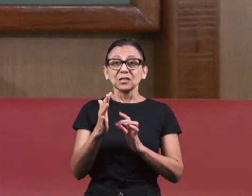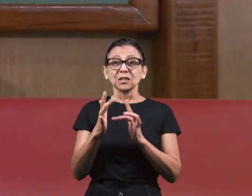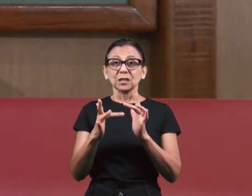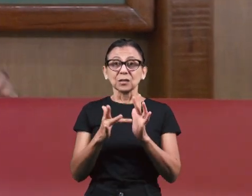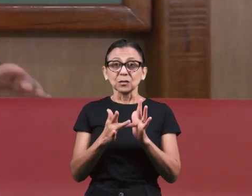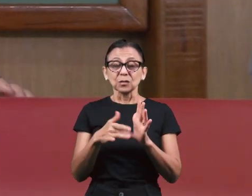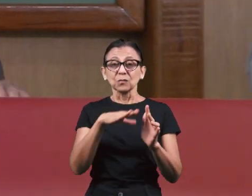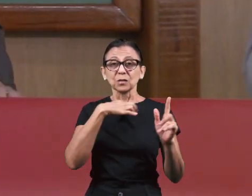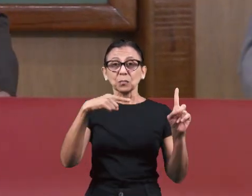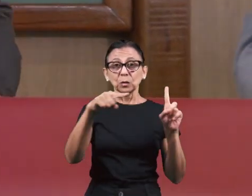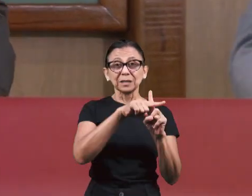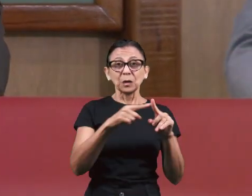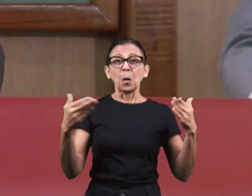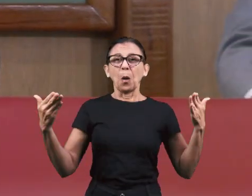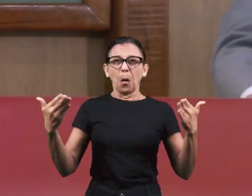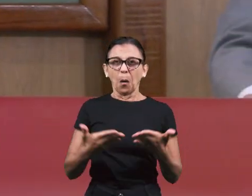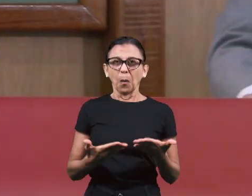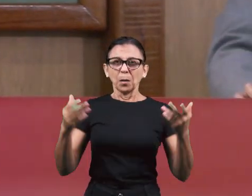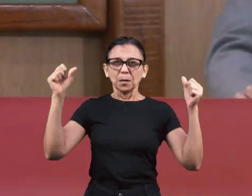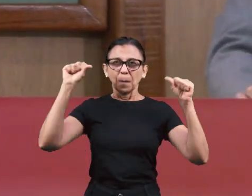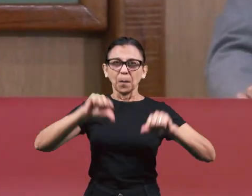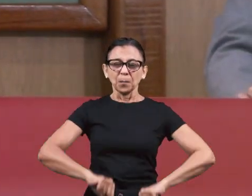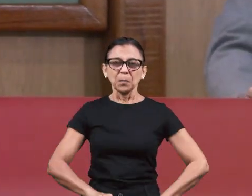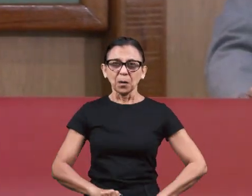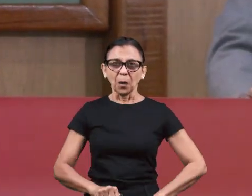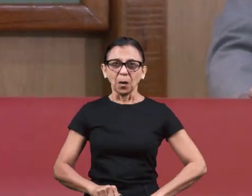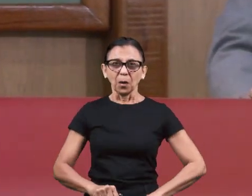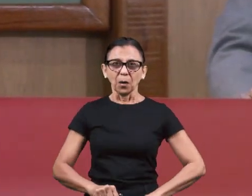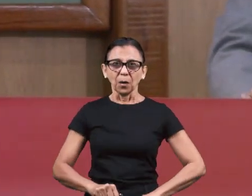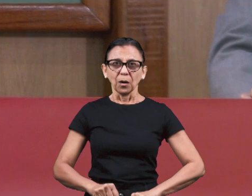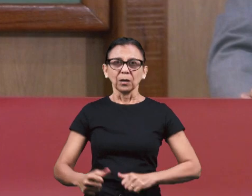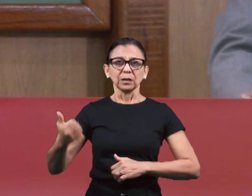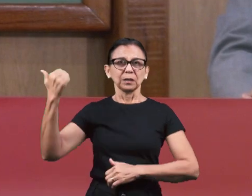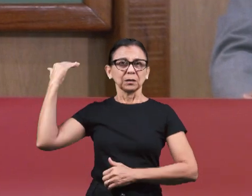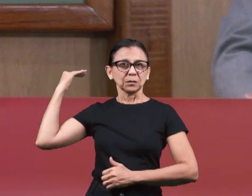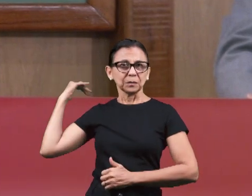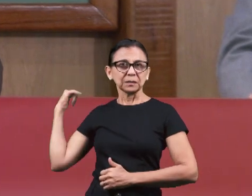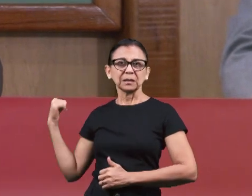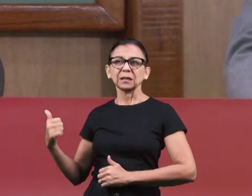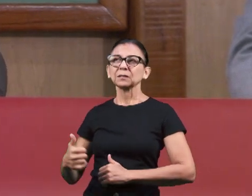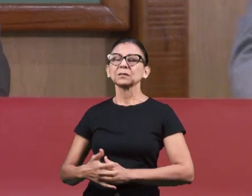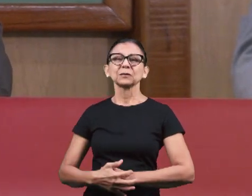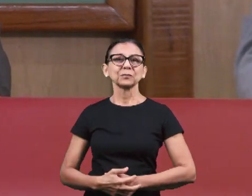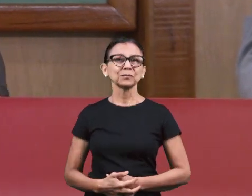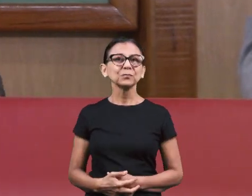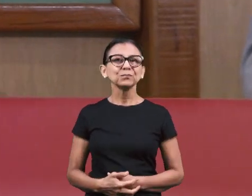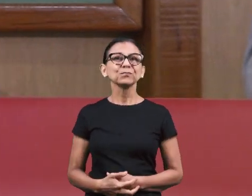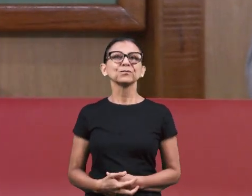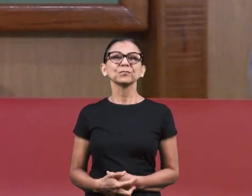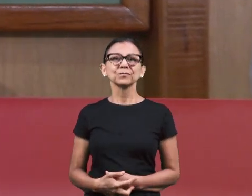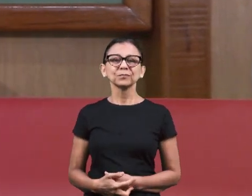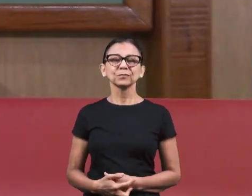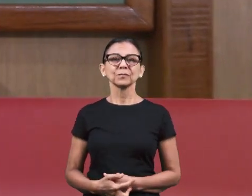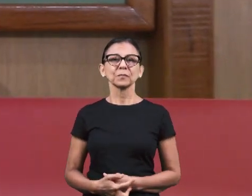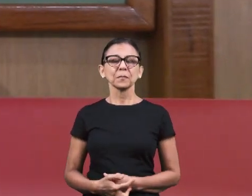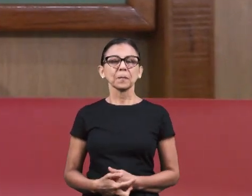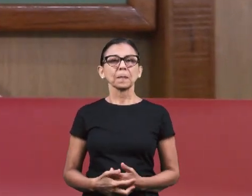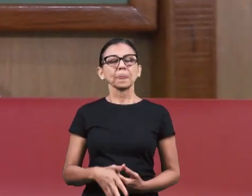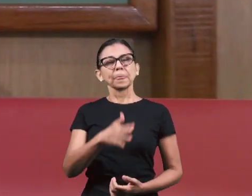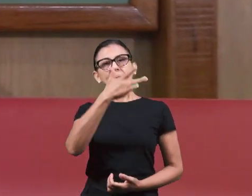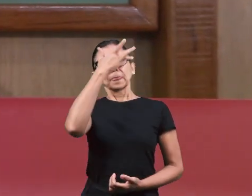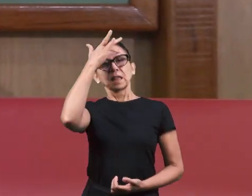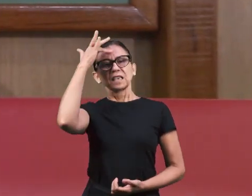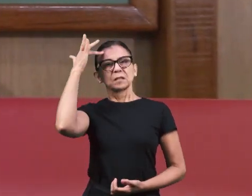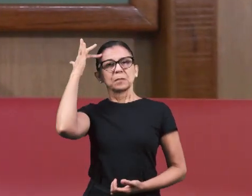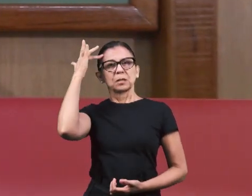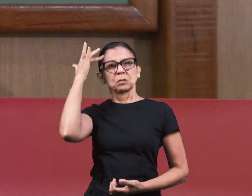seul Judas. Euh, il allait avoir plusieurs Judas. La souffrance allait être plus grande. Et les personnes